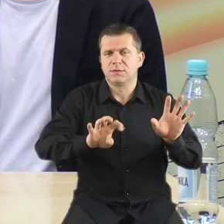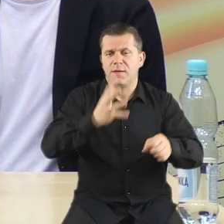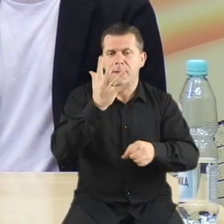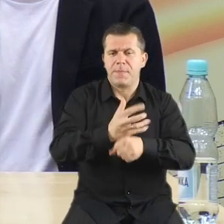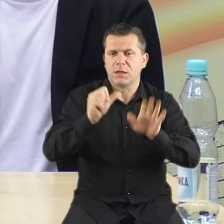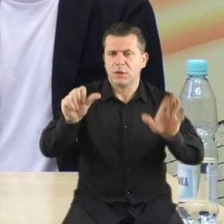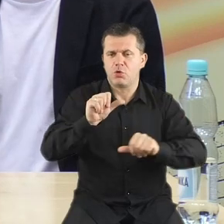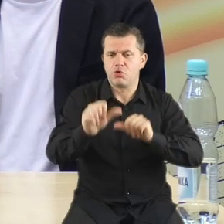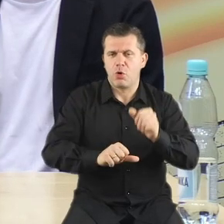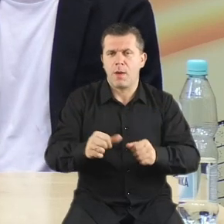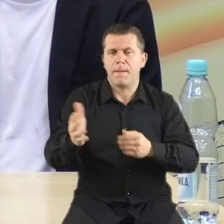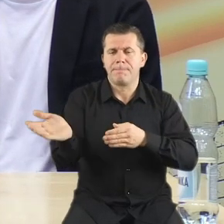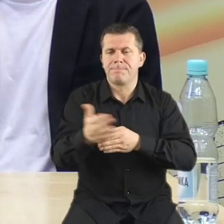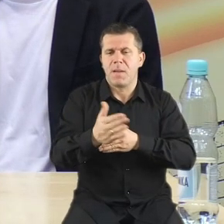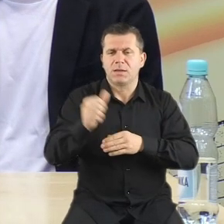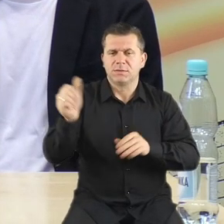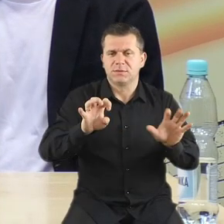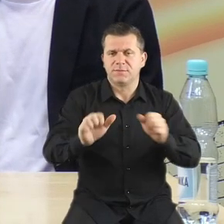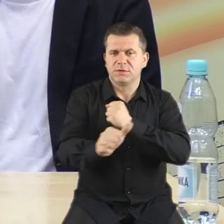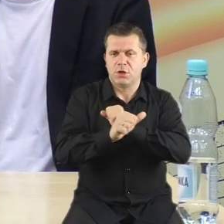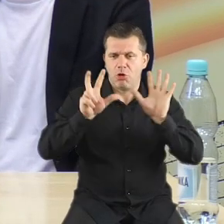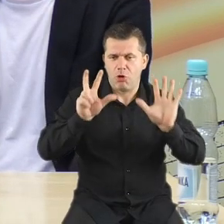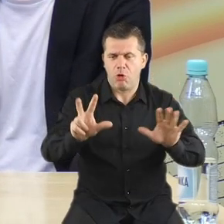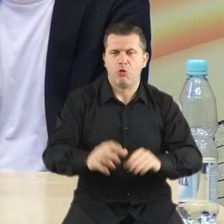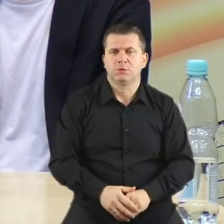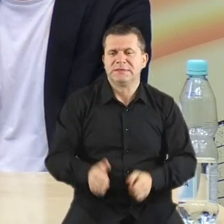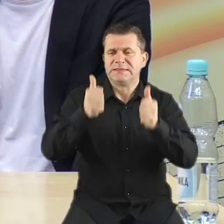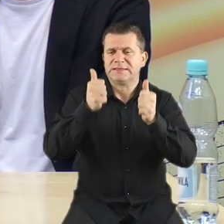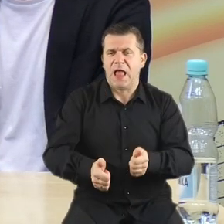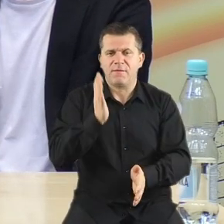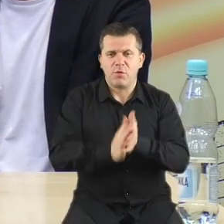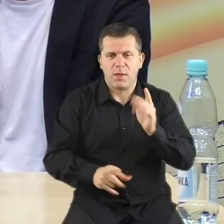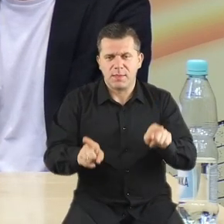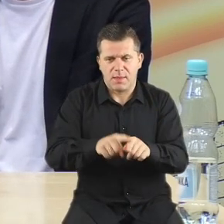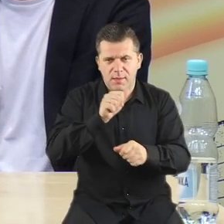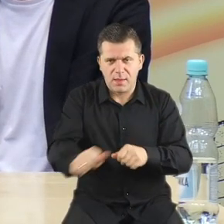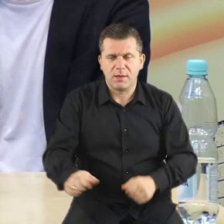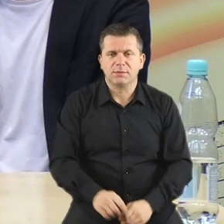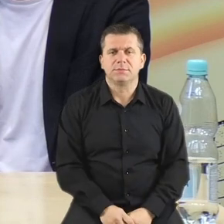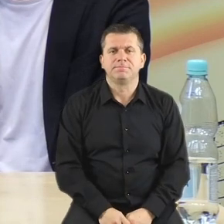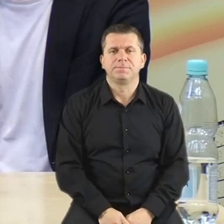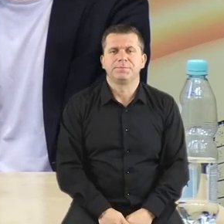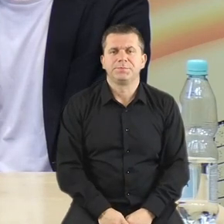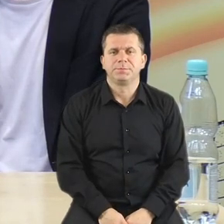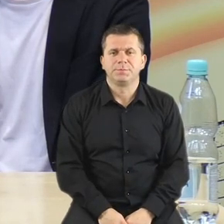56, marcu 68, jest moment stanu wojennego, jak też jest